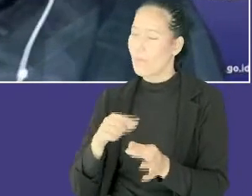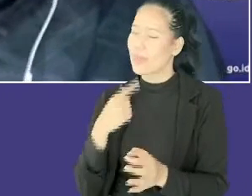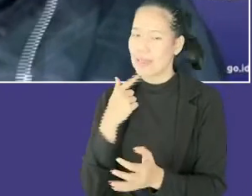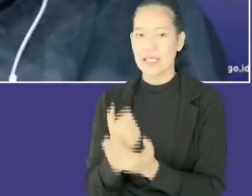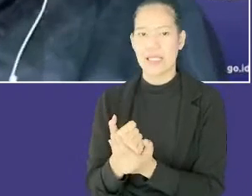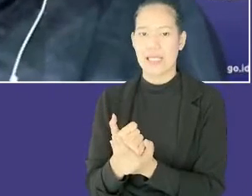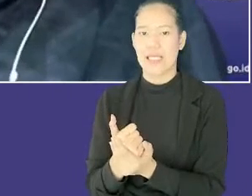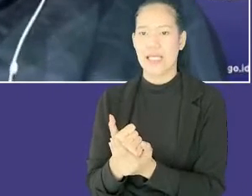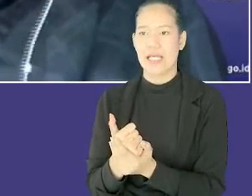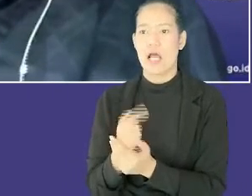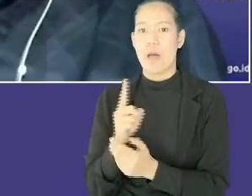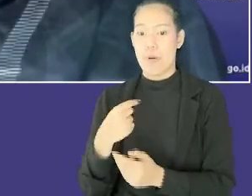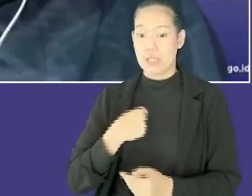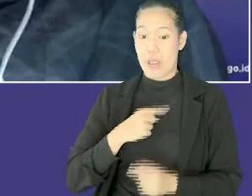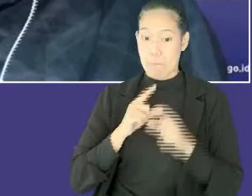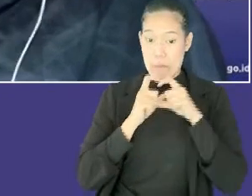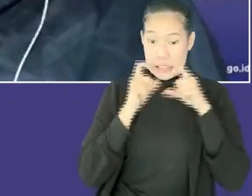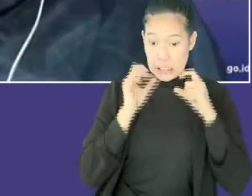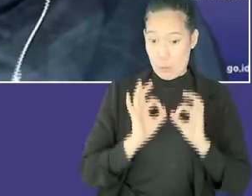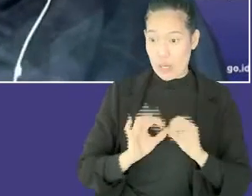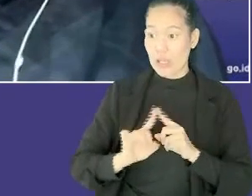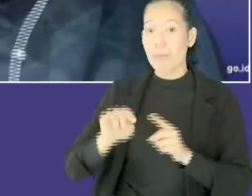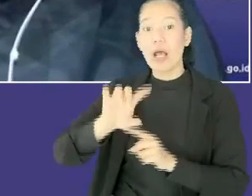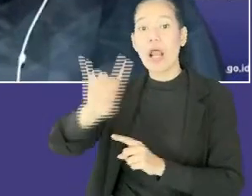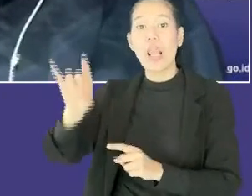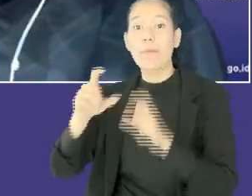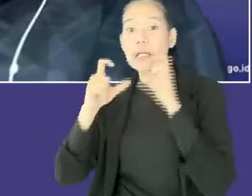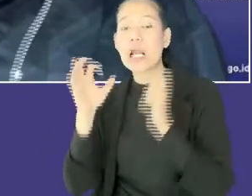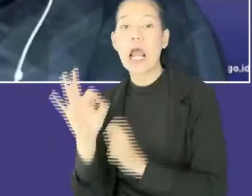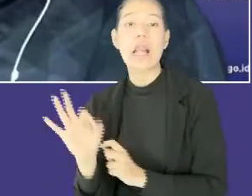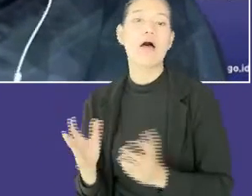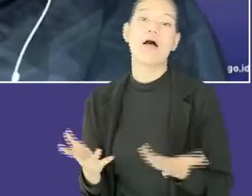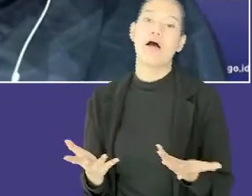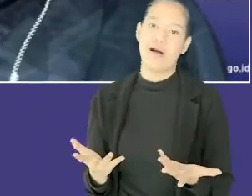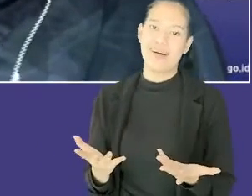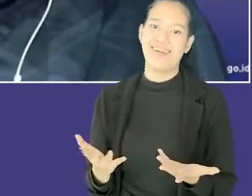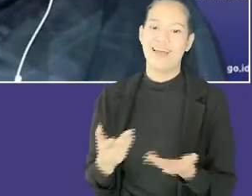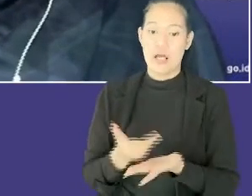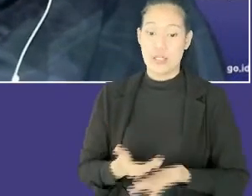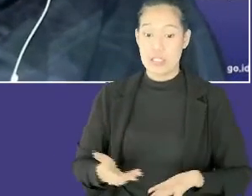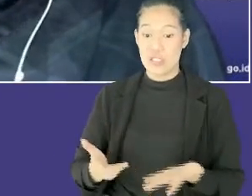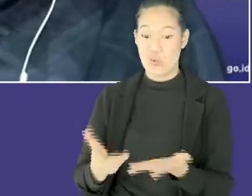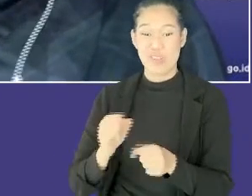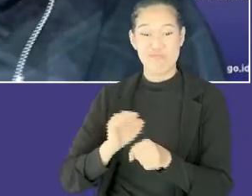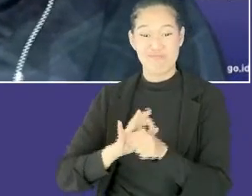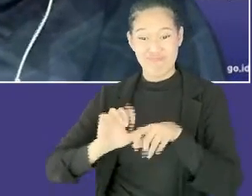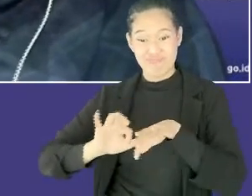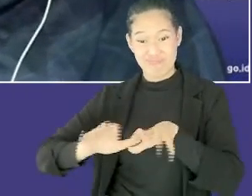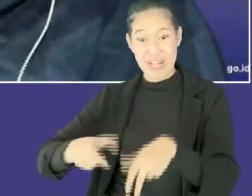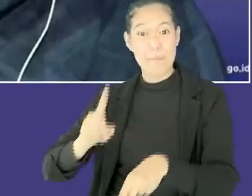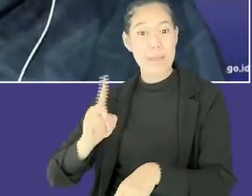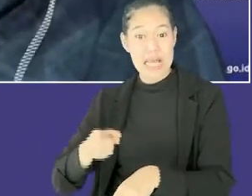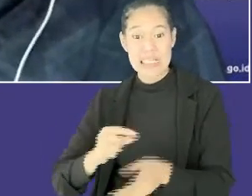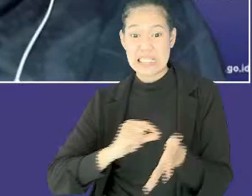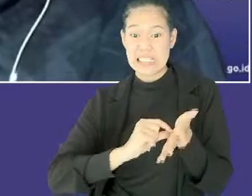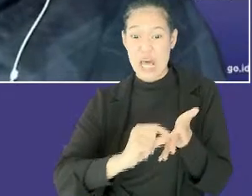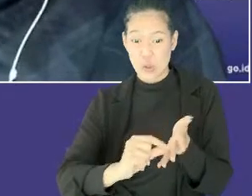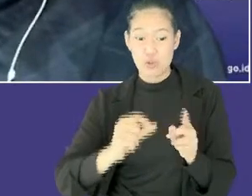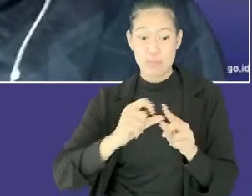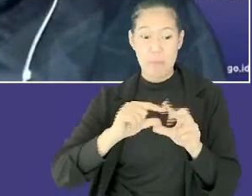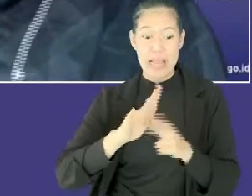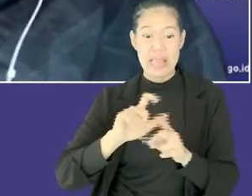sini karena nggak bisa juga cuma saya pakai masker yang lain enggak pakai masker misalnya selama pandemi ini masih belum dicabut statusnya